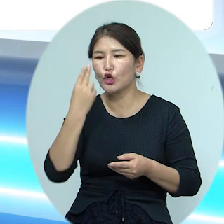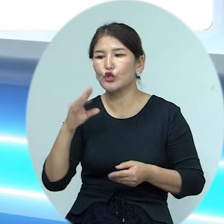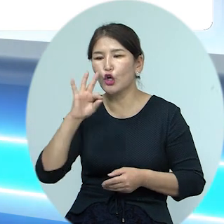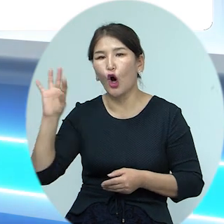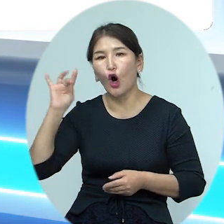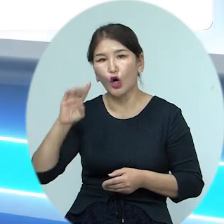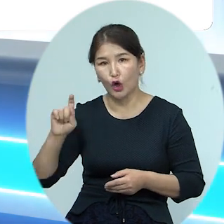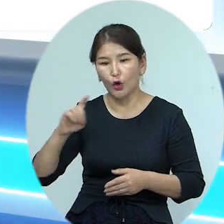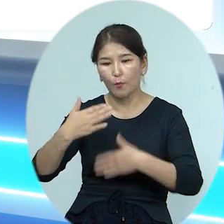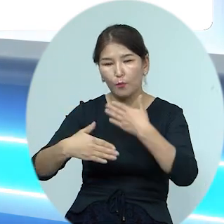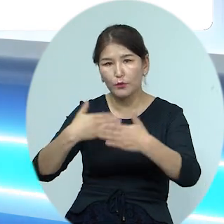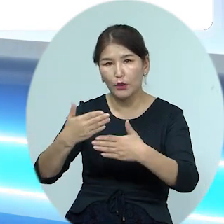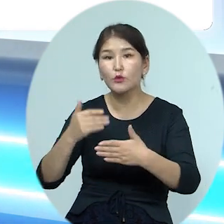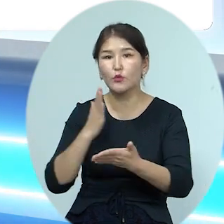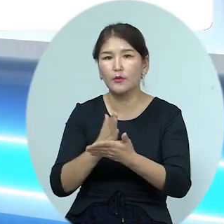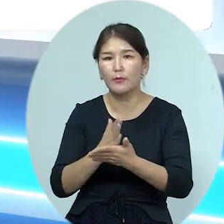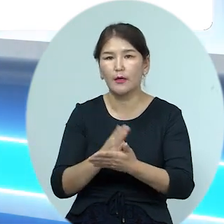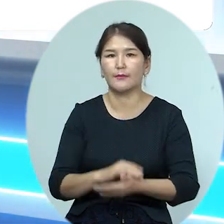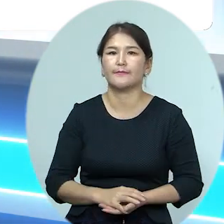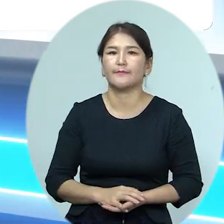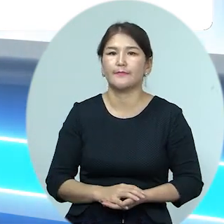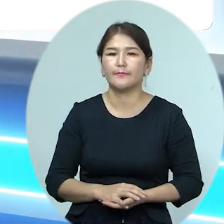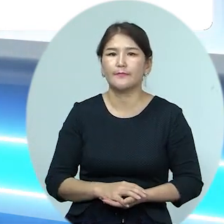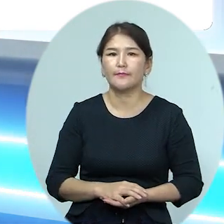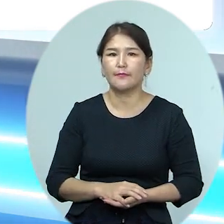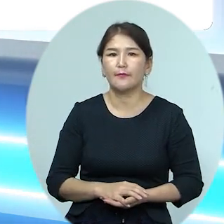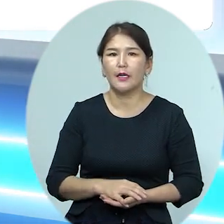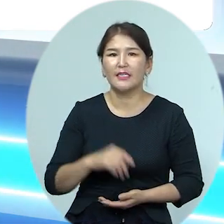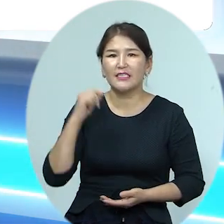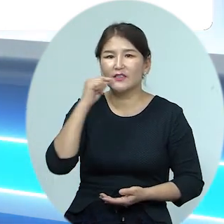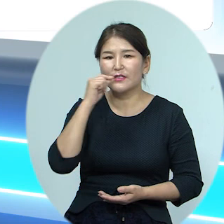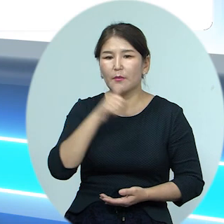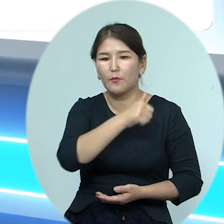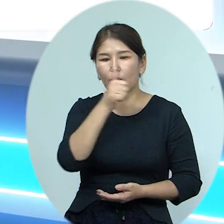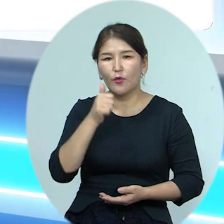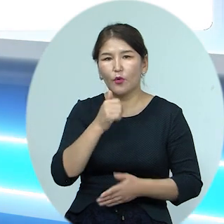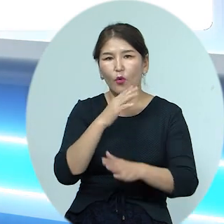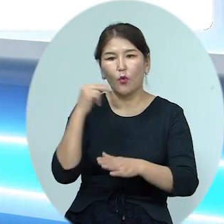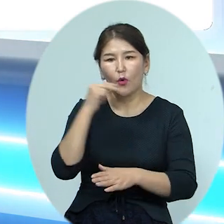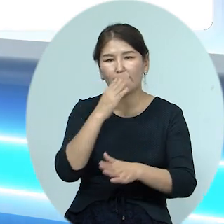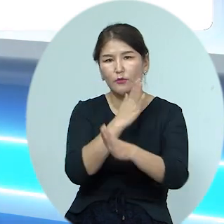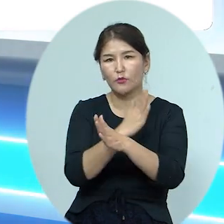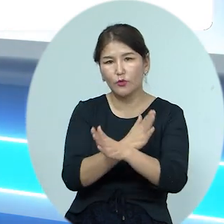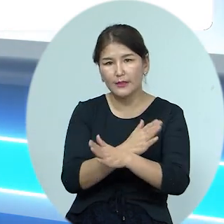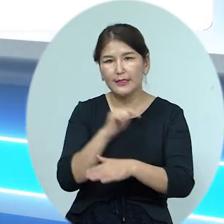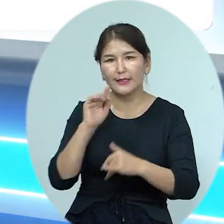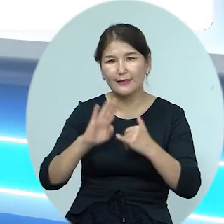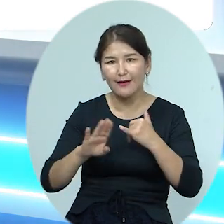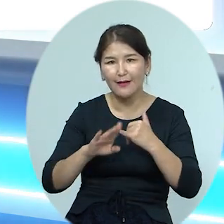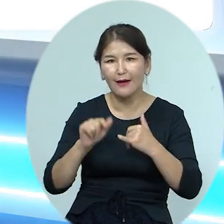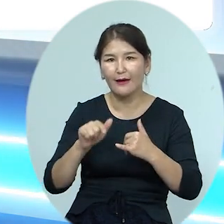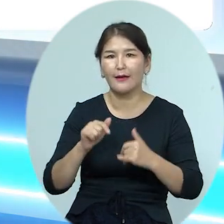процесс эд өрнүүлдэг хамгийн хортой үе байгаа. Тийм учраас шүдээ бүрэн угааж дууссан ч гэсэн